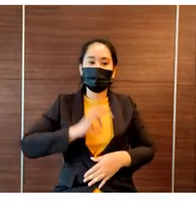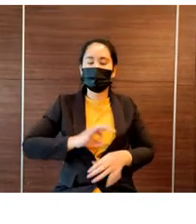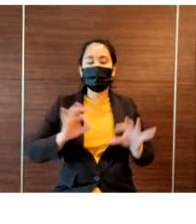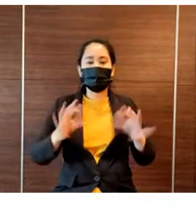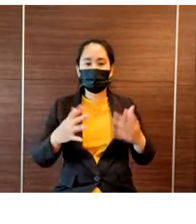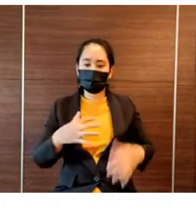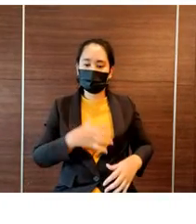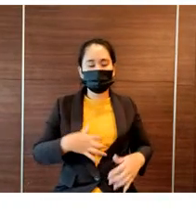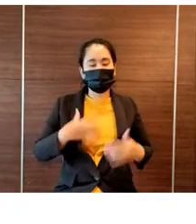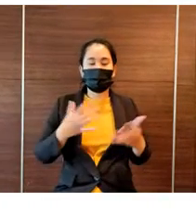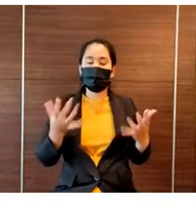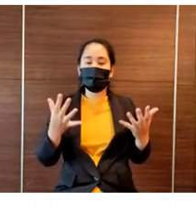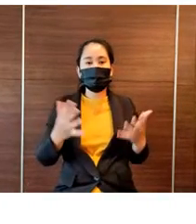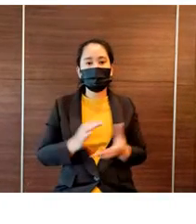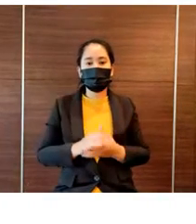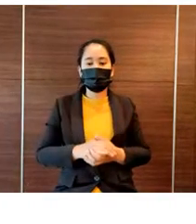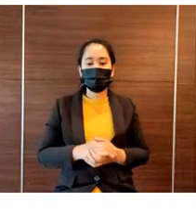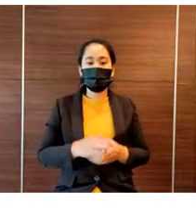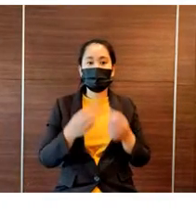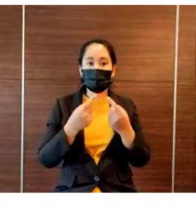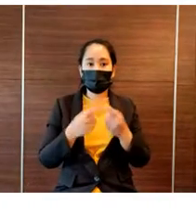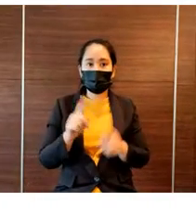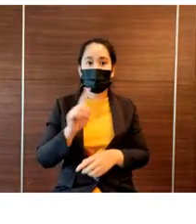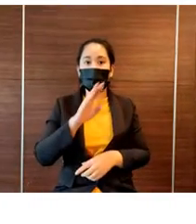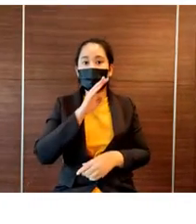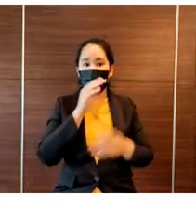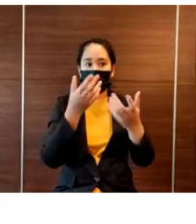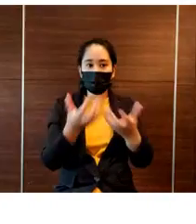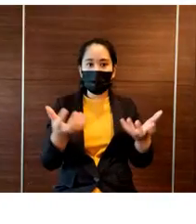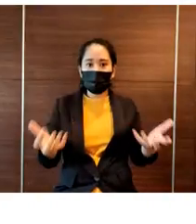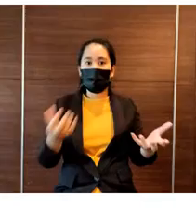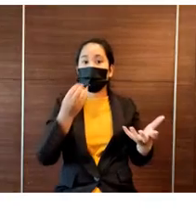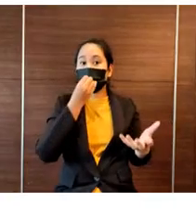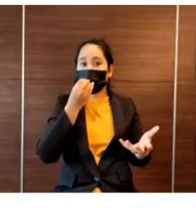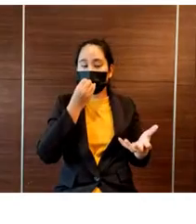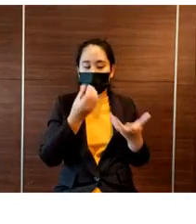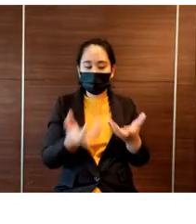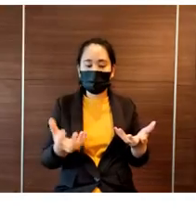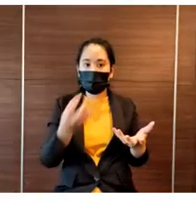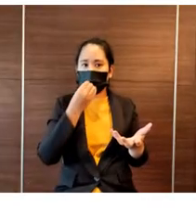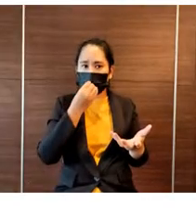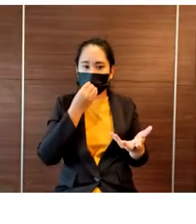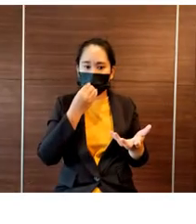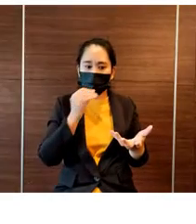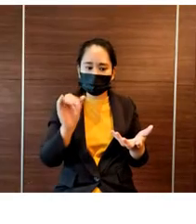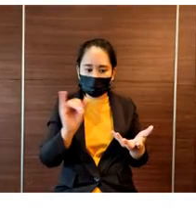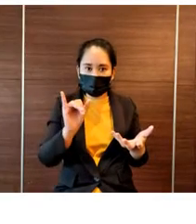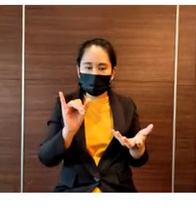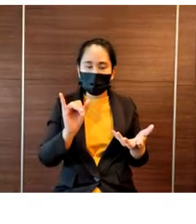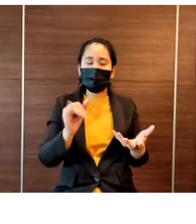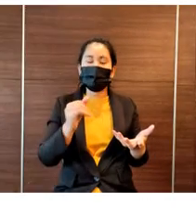ไรแต่ในขณะเดียวกันถ้ามีอาหารมาวางตรงหน้าเลยอ่ะไม่ทันเที่ยงก็หิวแล้ว